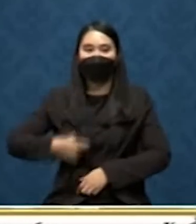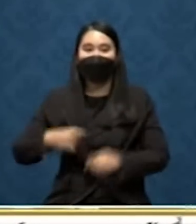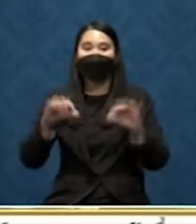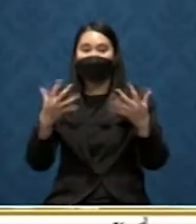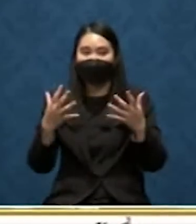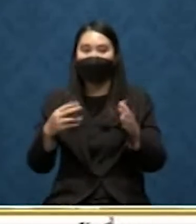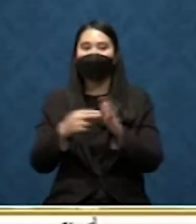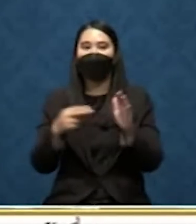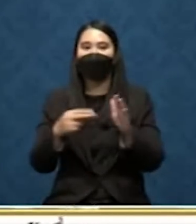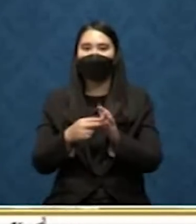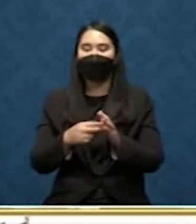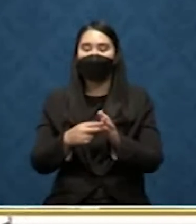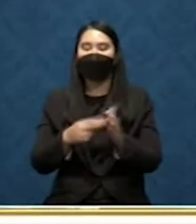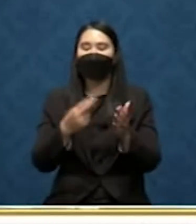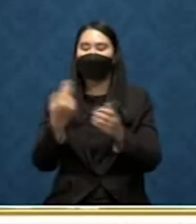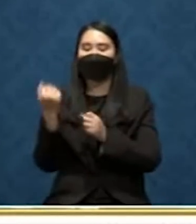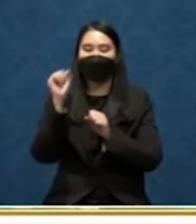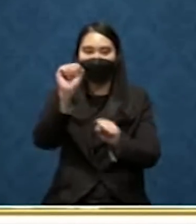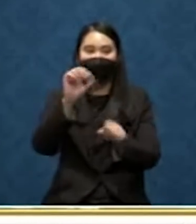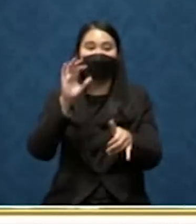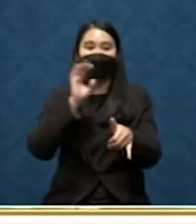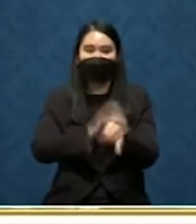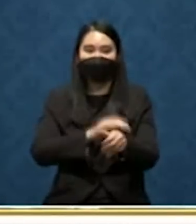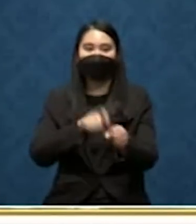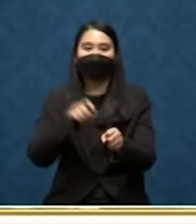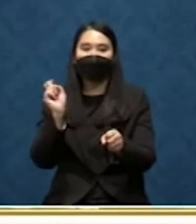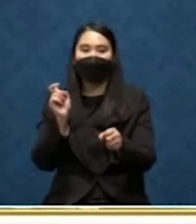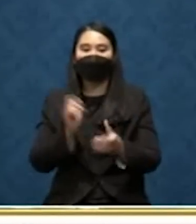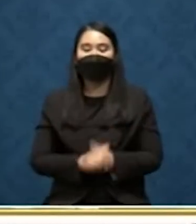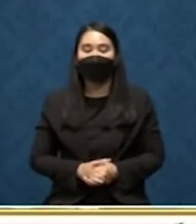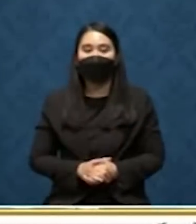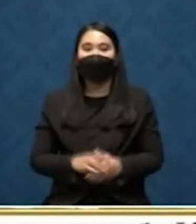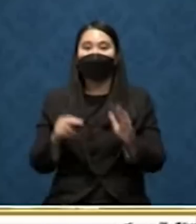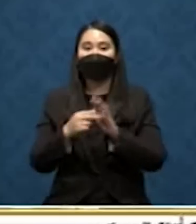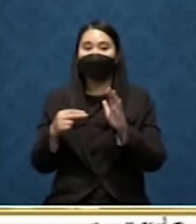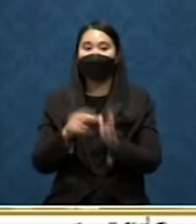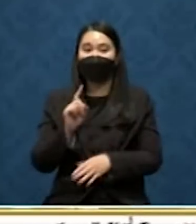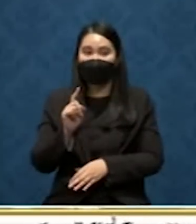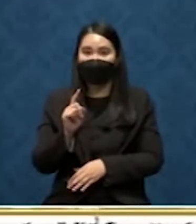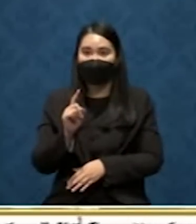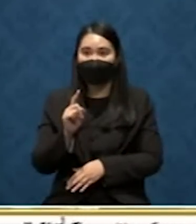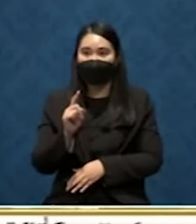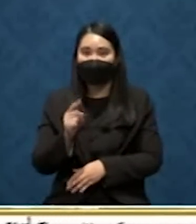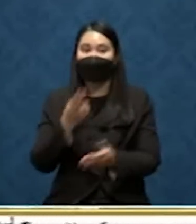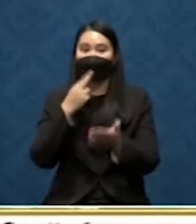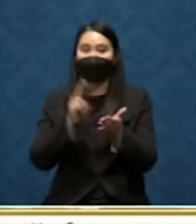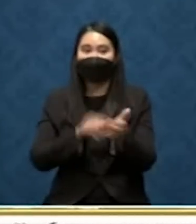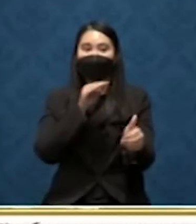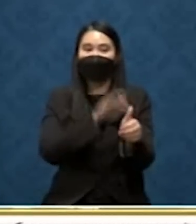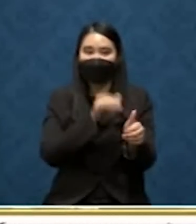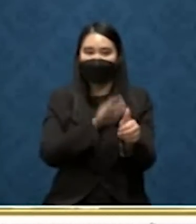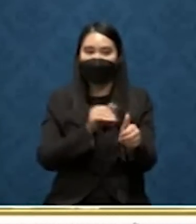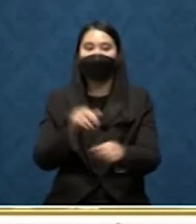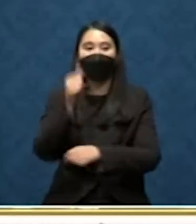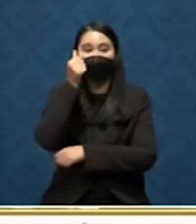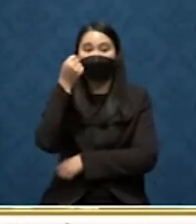จึงให้เพริกถอนหมายจับกับหมายค้นเสียเพื่อให้หมายเรีกก่อน ภายใน 15 วัน